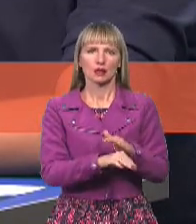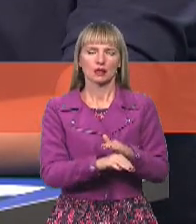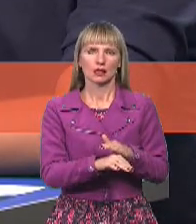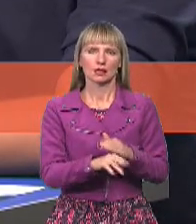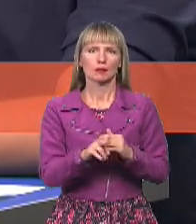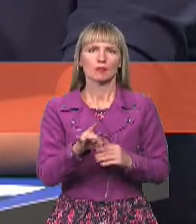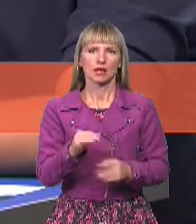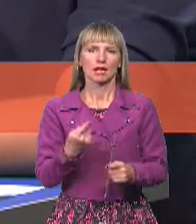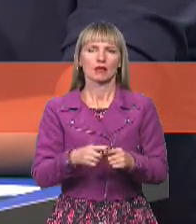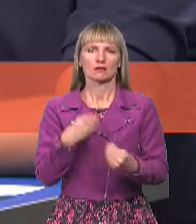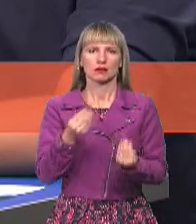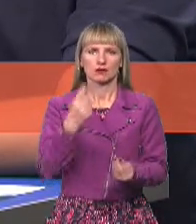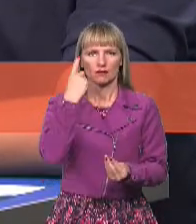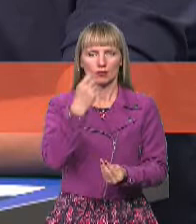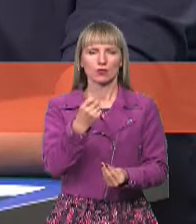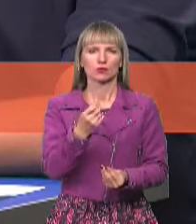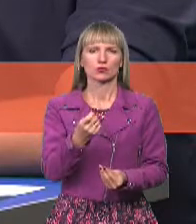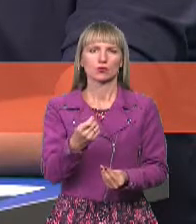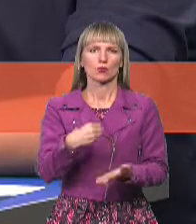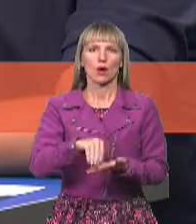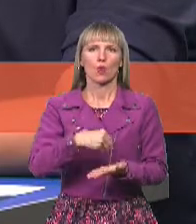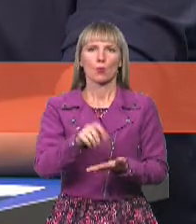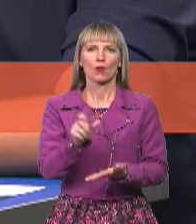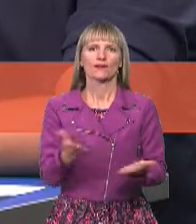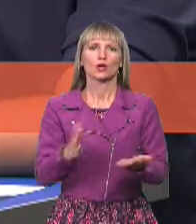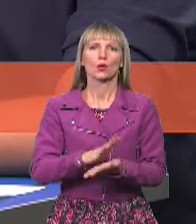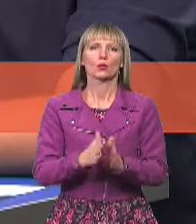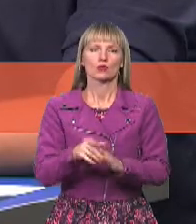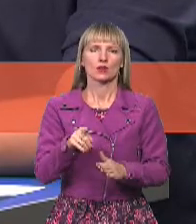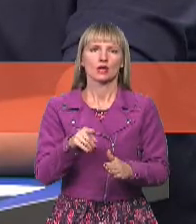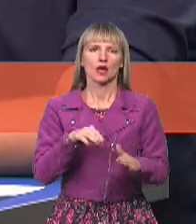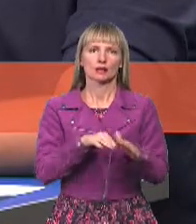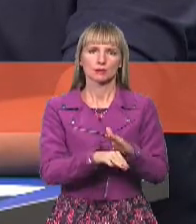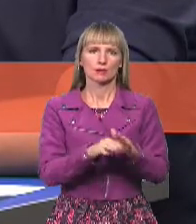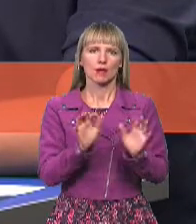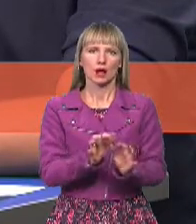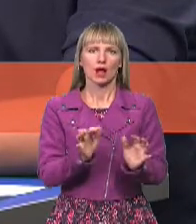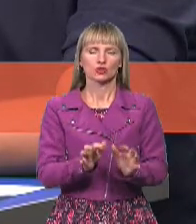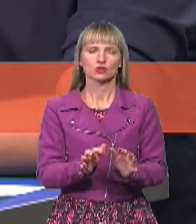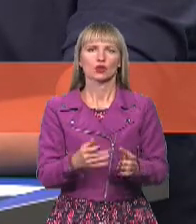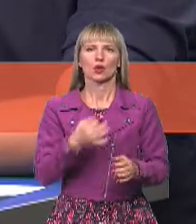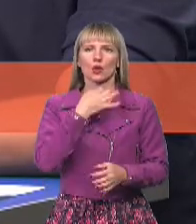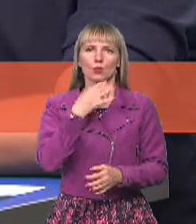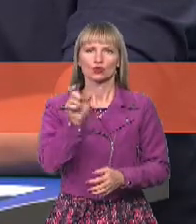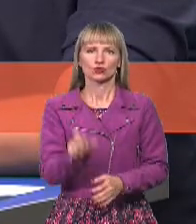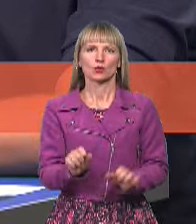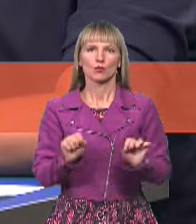этом предоставил информацию потребителю о том, в каких условиях ты хранишь. Любой потребитель может прийти